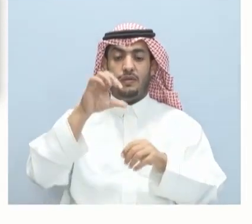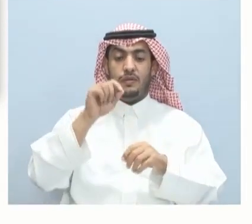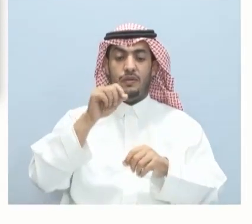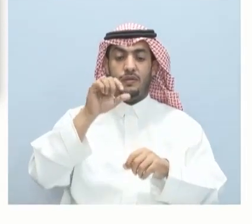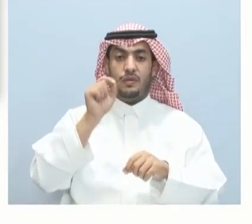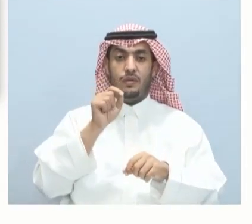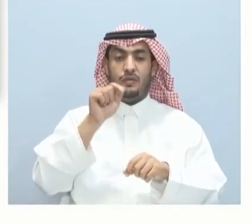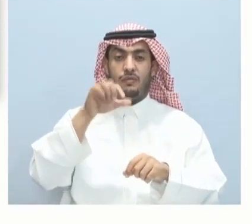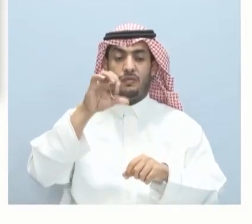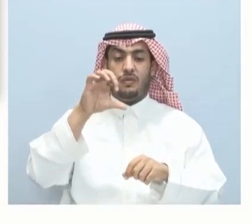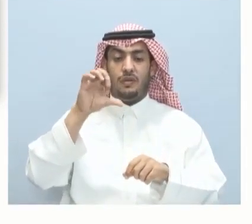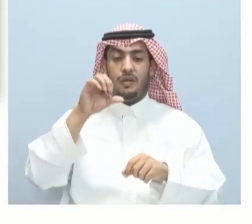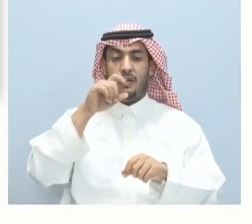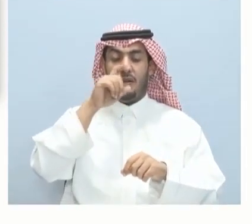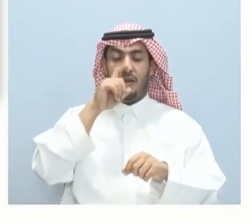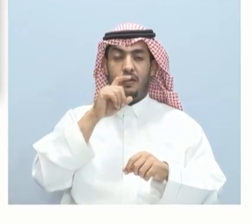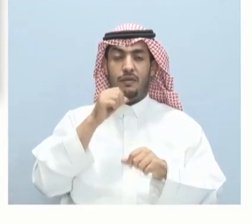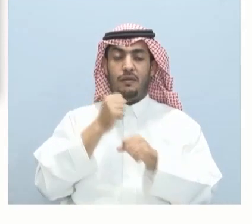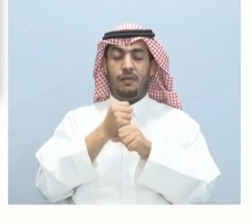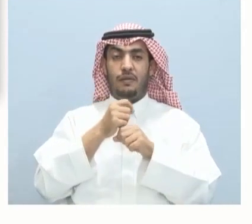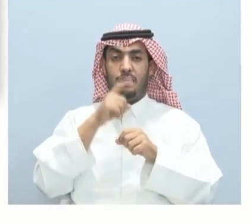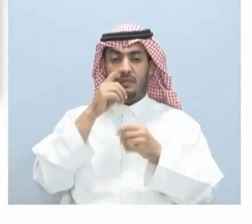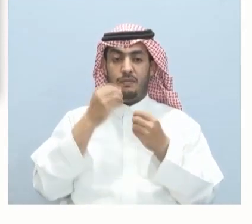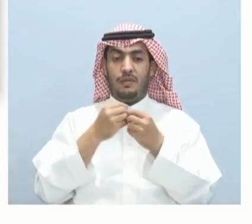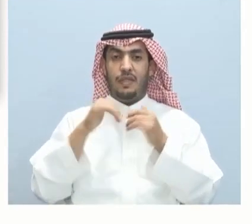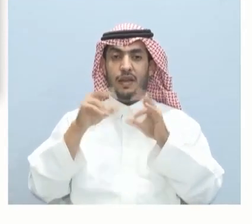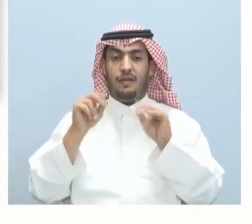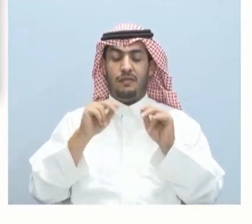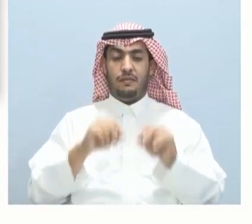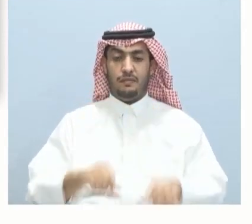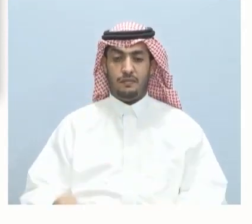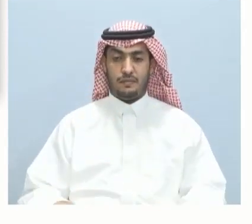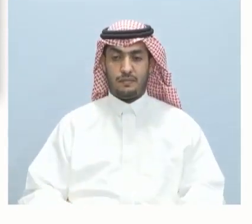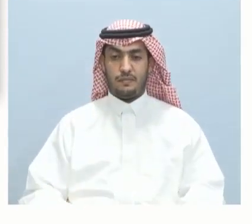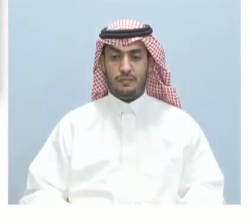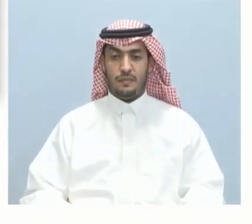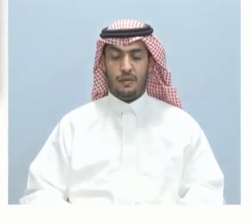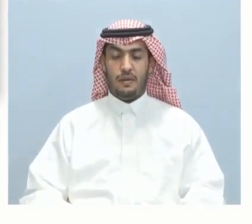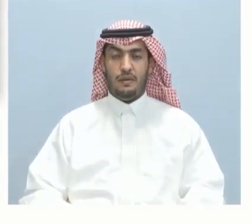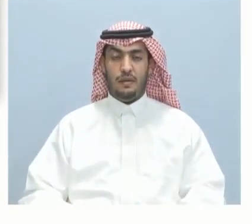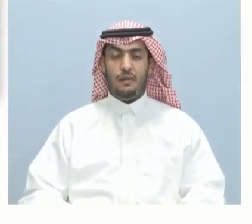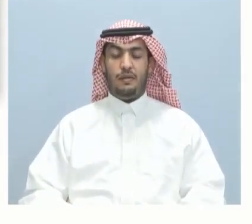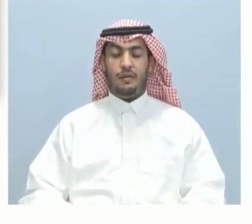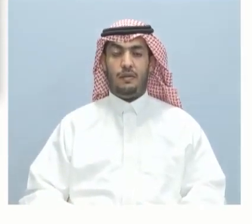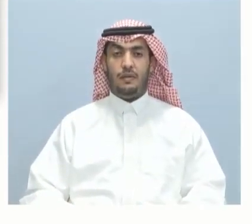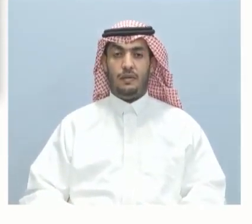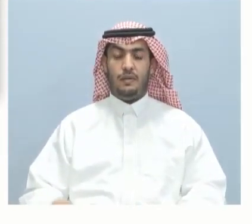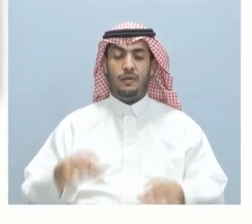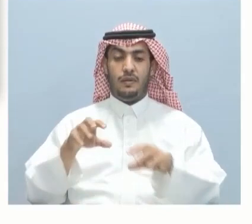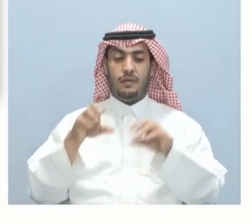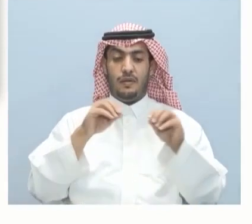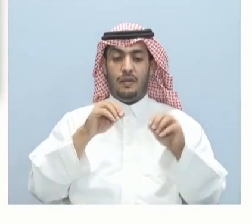اذا بالاله اقم معي بما ذكرت هذه العمليات مهمه تمام انقل اولا